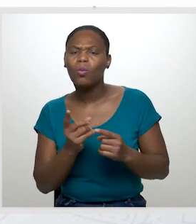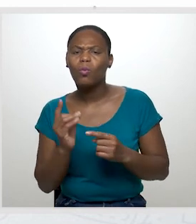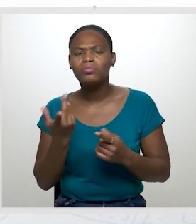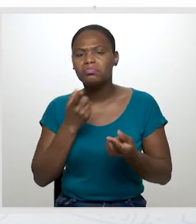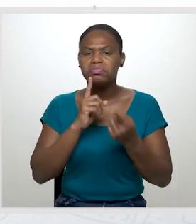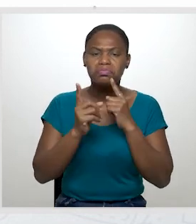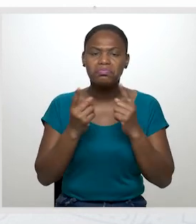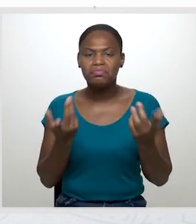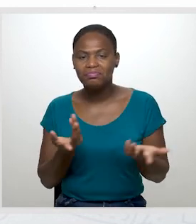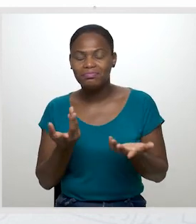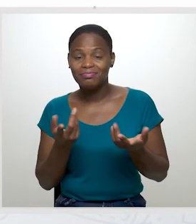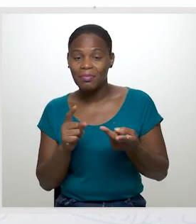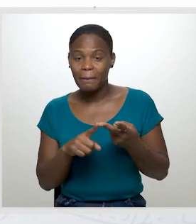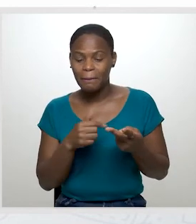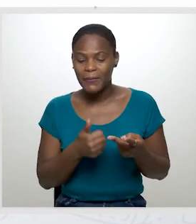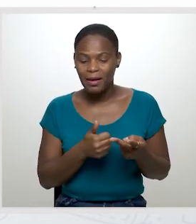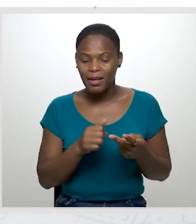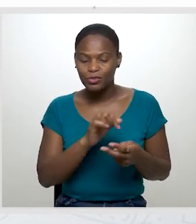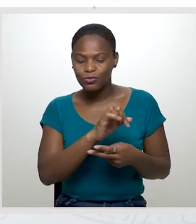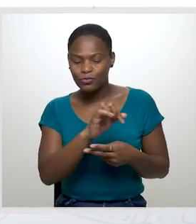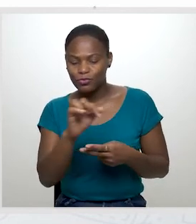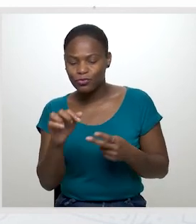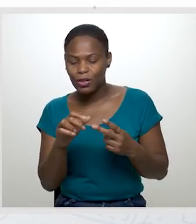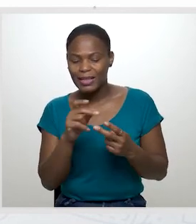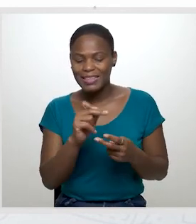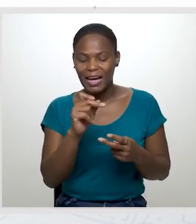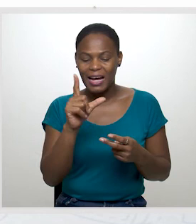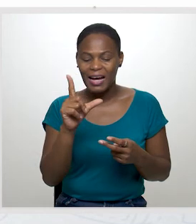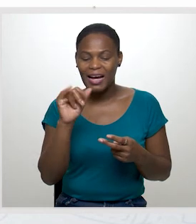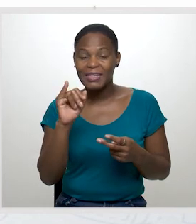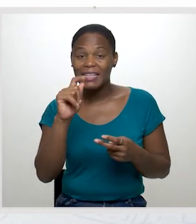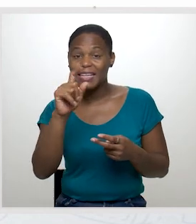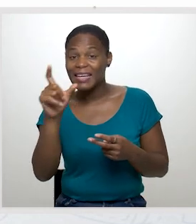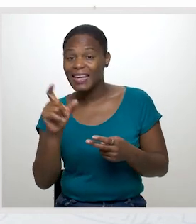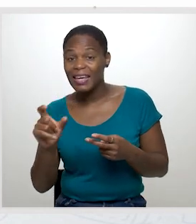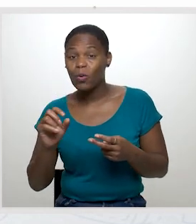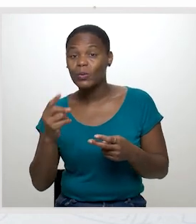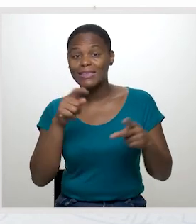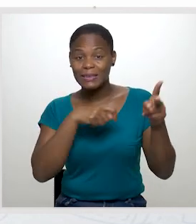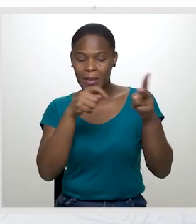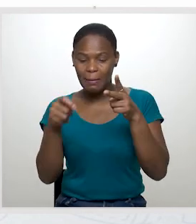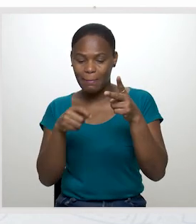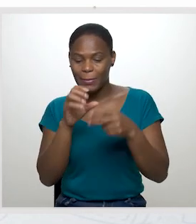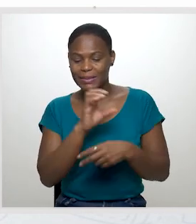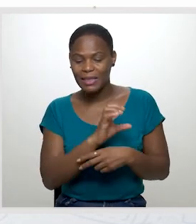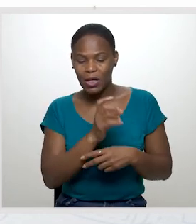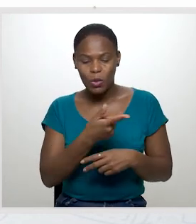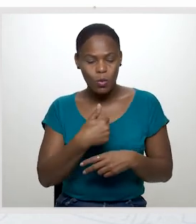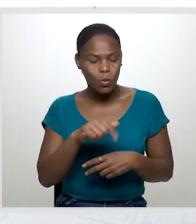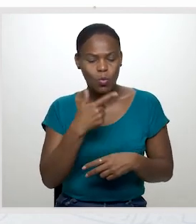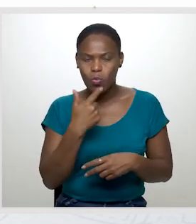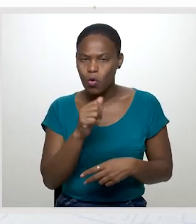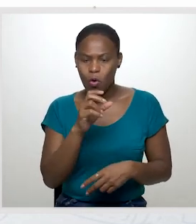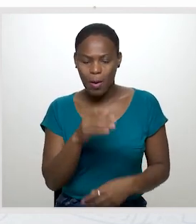B. Vous alliez souvent au cinéma. C. Nous ne pouvions pas